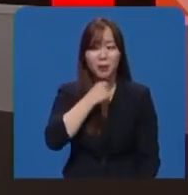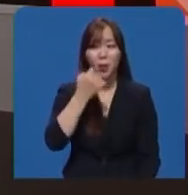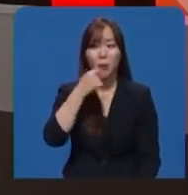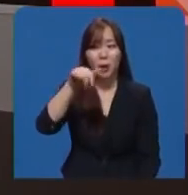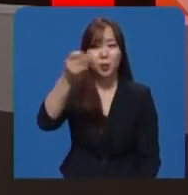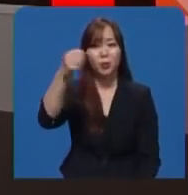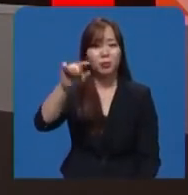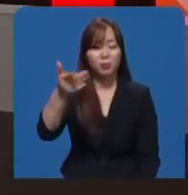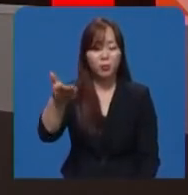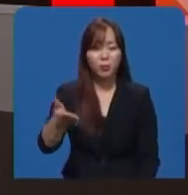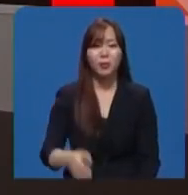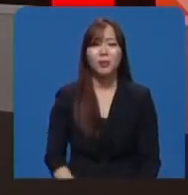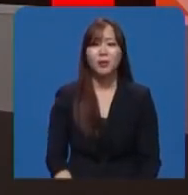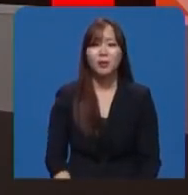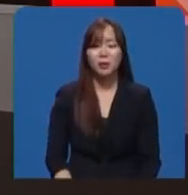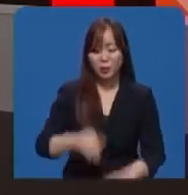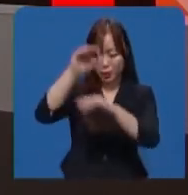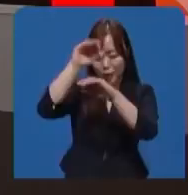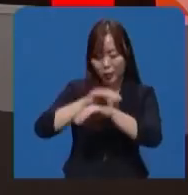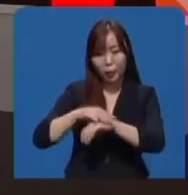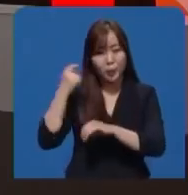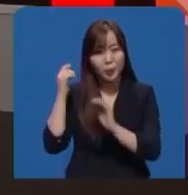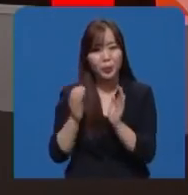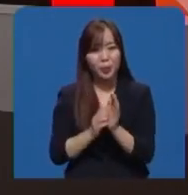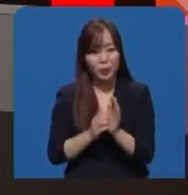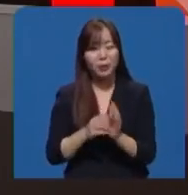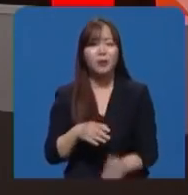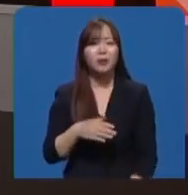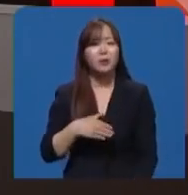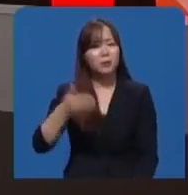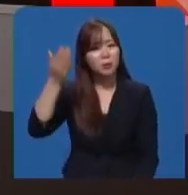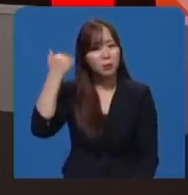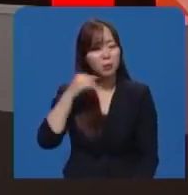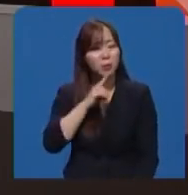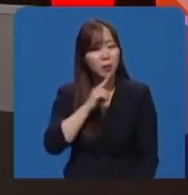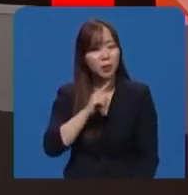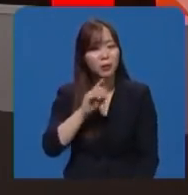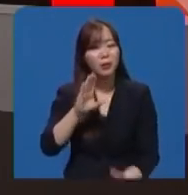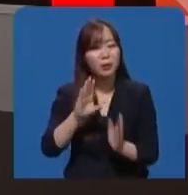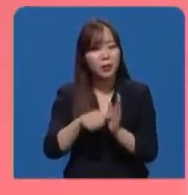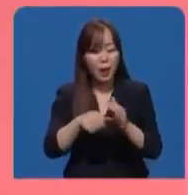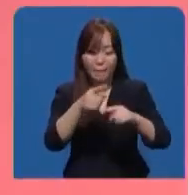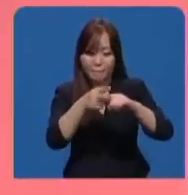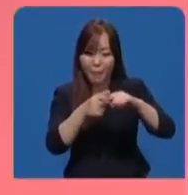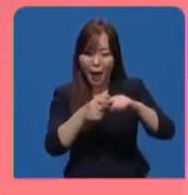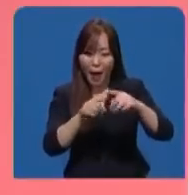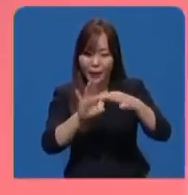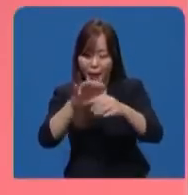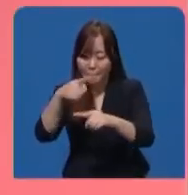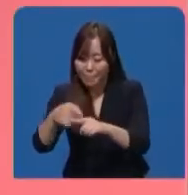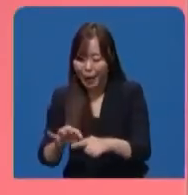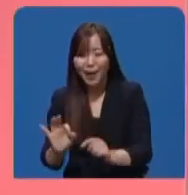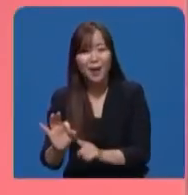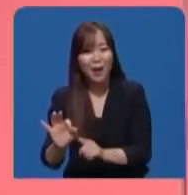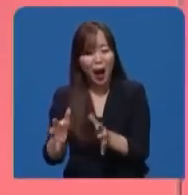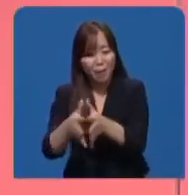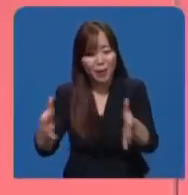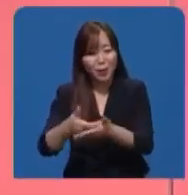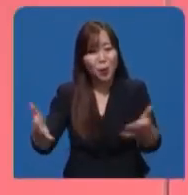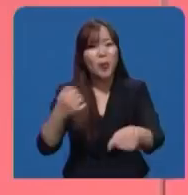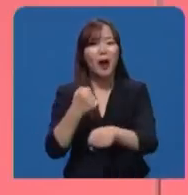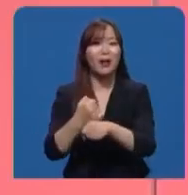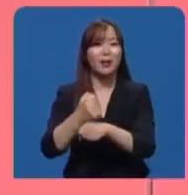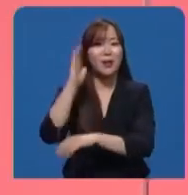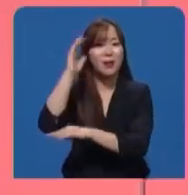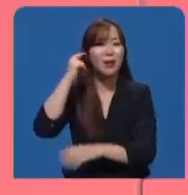후보. 네, 오늘 말씀 잘 들었습니다. 네. 전에 이제 말씀하시기를 반의 반값 아파트를 공급하겠다